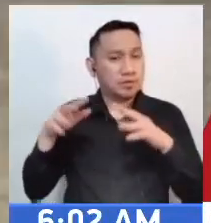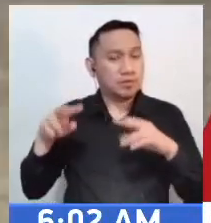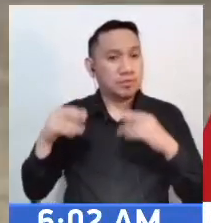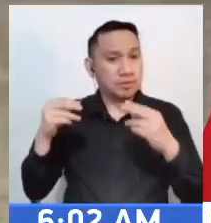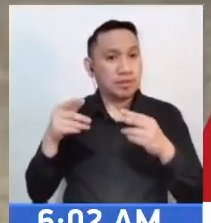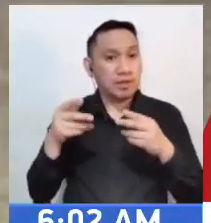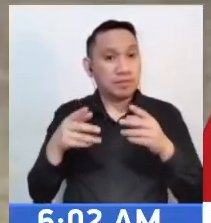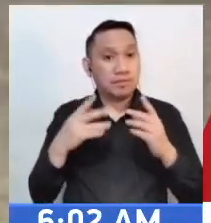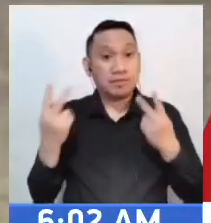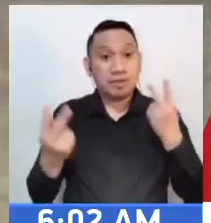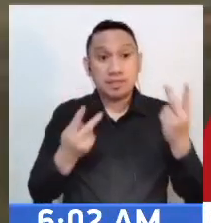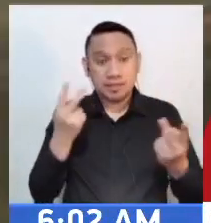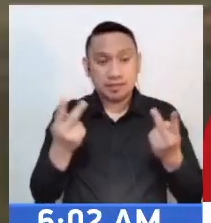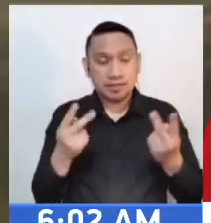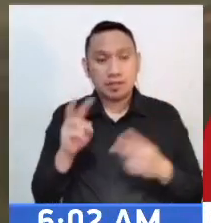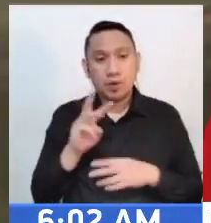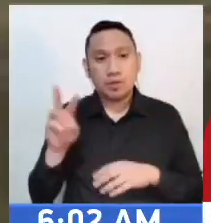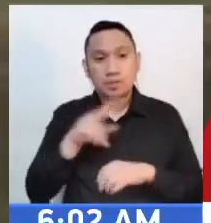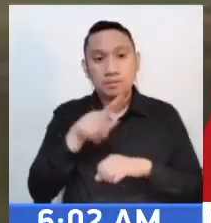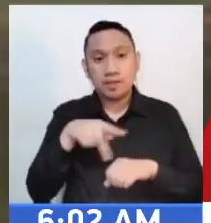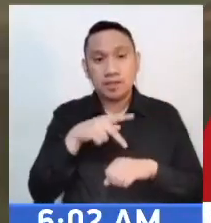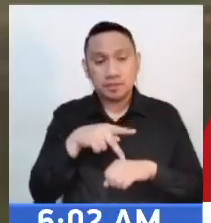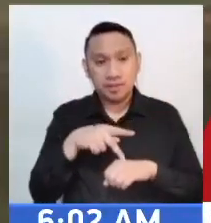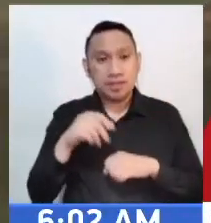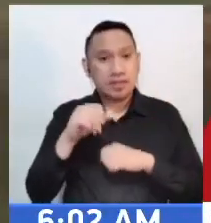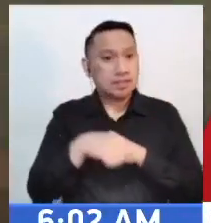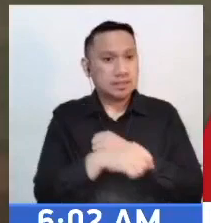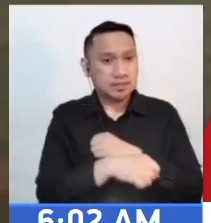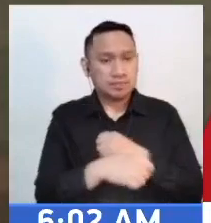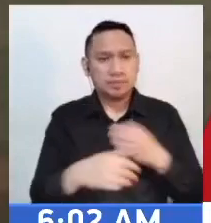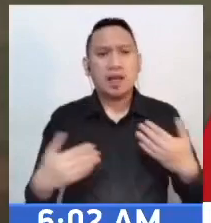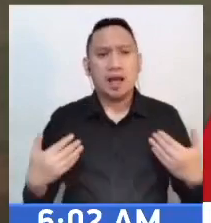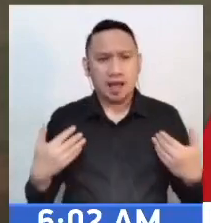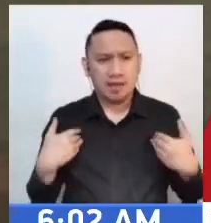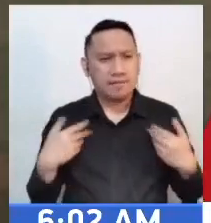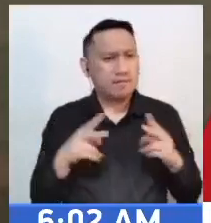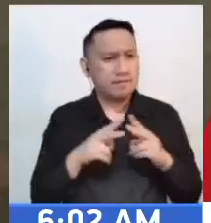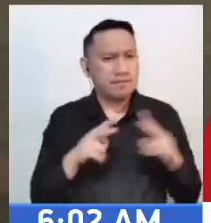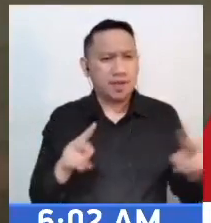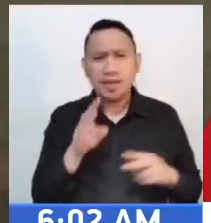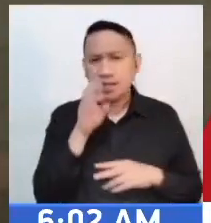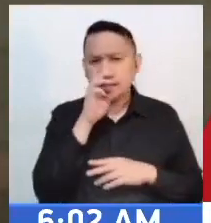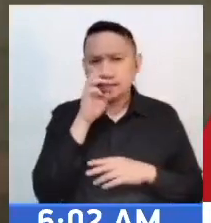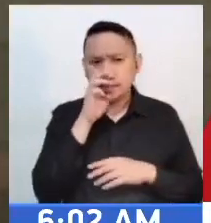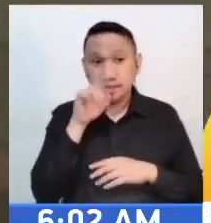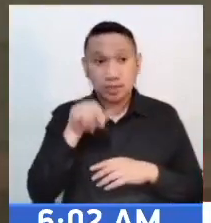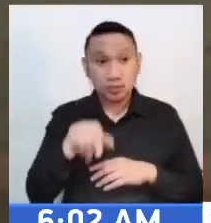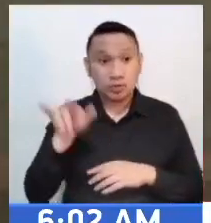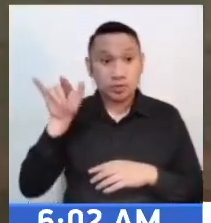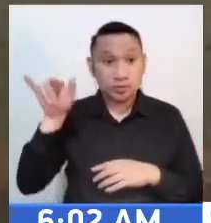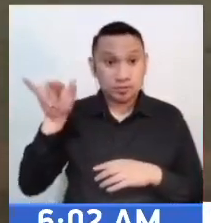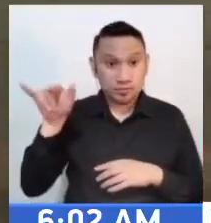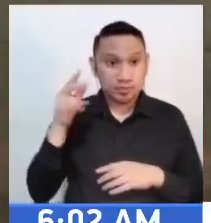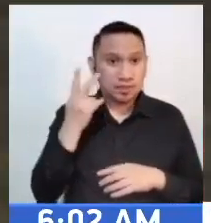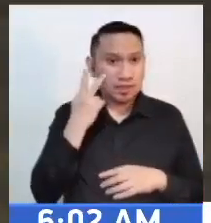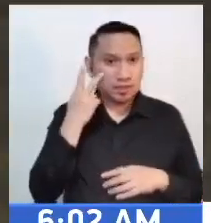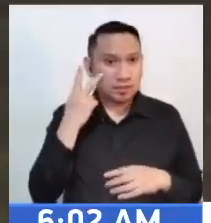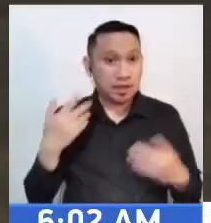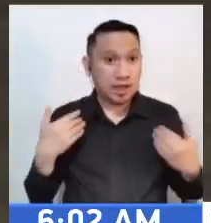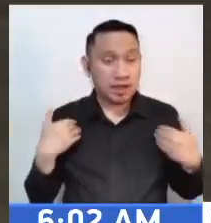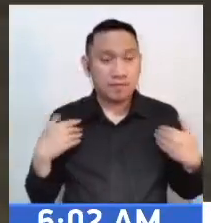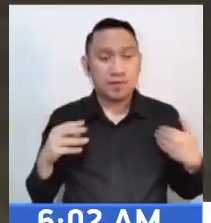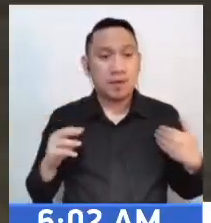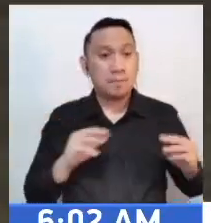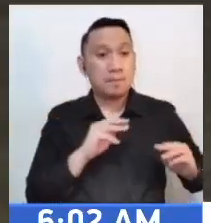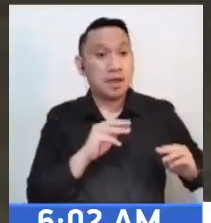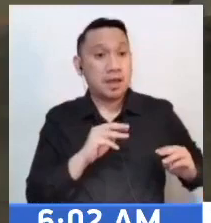Bago dumating, mahigpit na seguridad ang pinatupad sa paliparan. Sa Balabag Ramp, makikita ang ilang miyembro ng U.S. Marines kasama ang